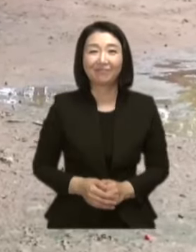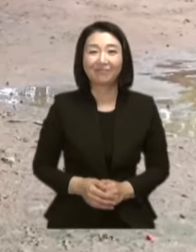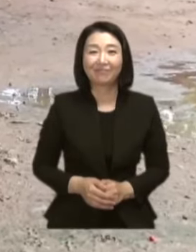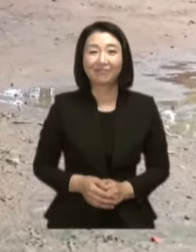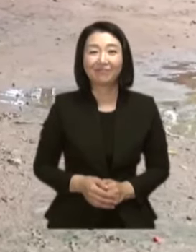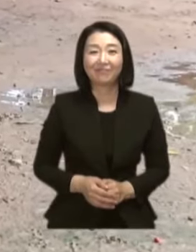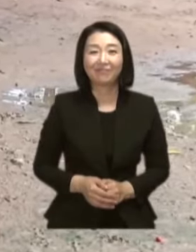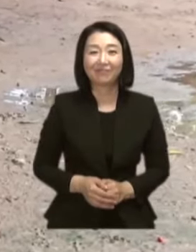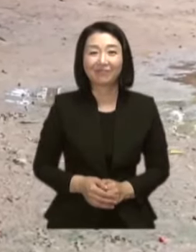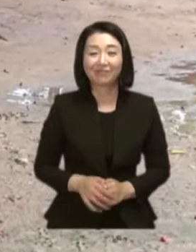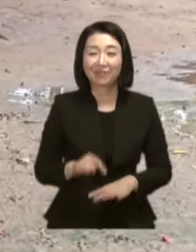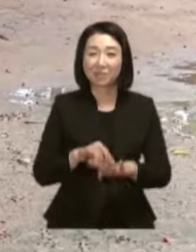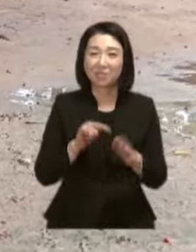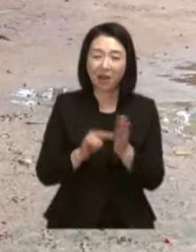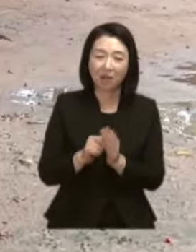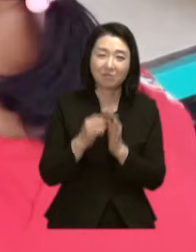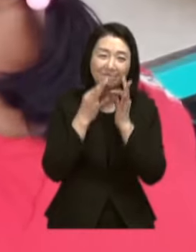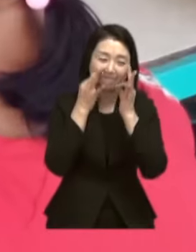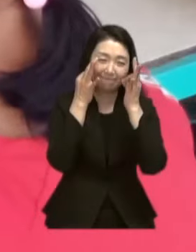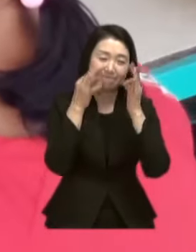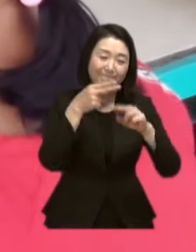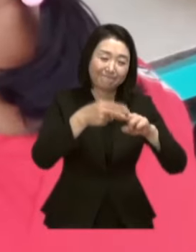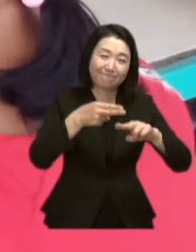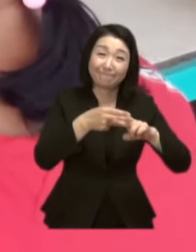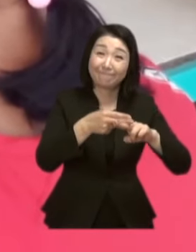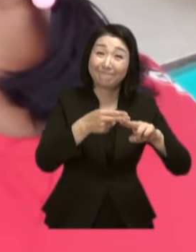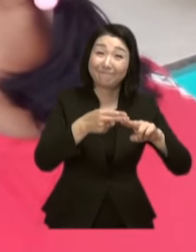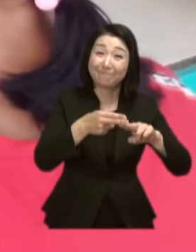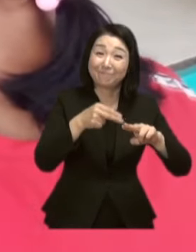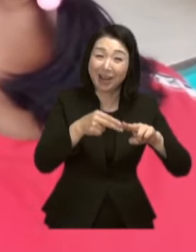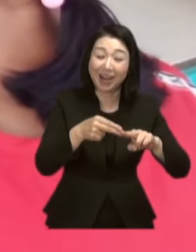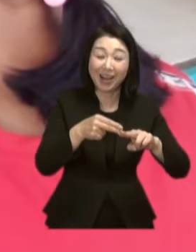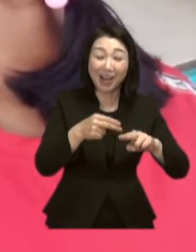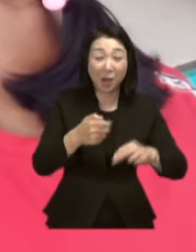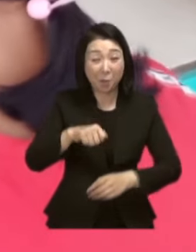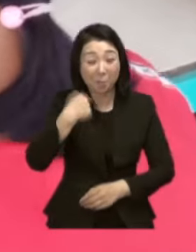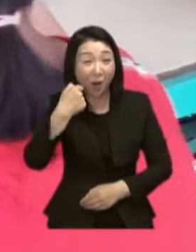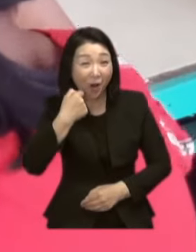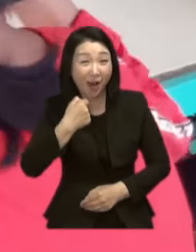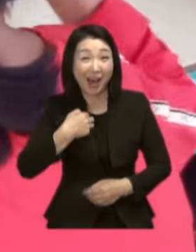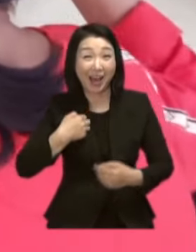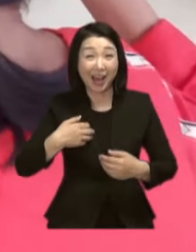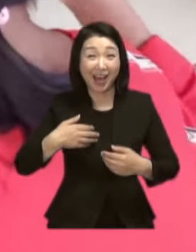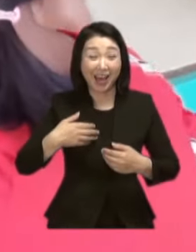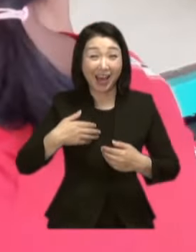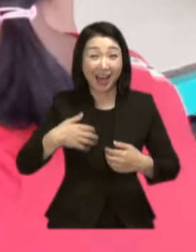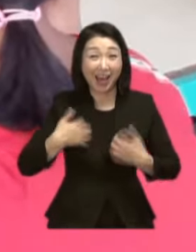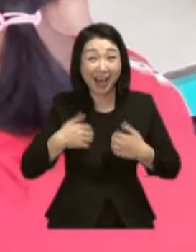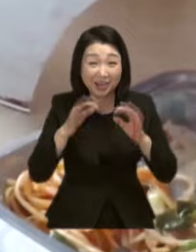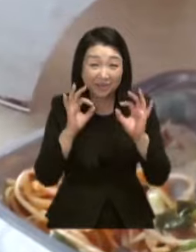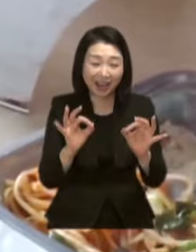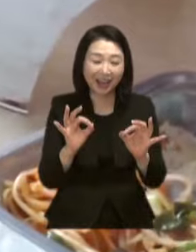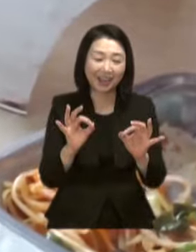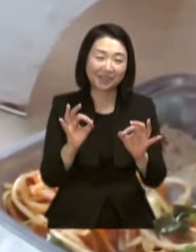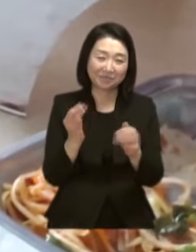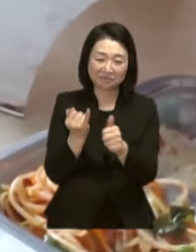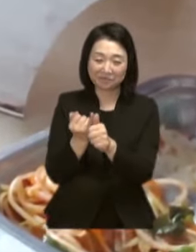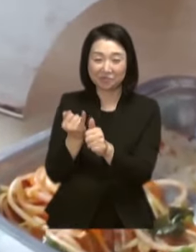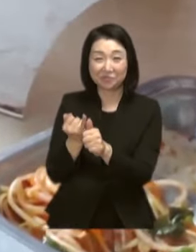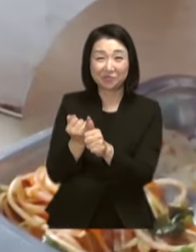이렇게 온 마음과 정성 다해 만들어진 식탁에서 행복해하는 아이들을 볼 때 황철진 이미경 선교사